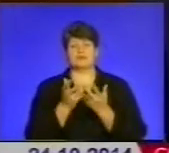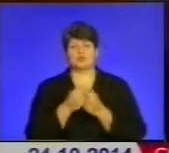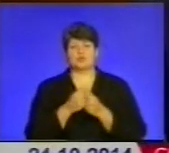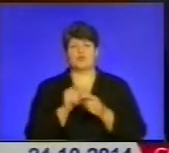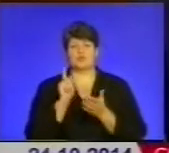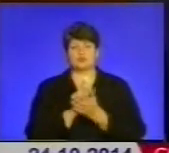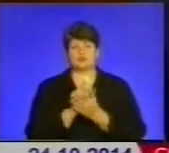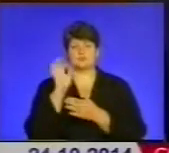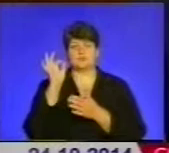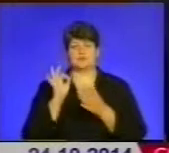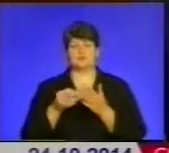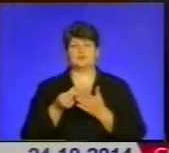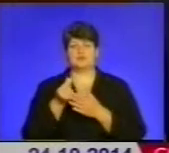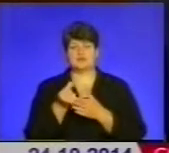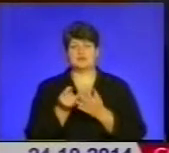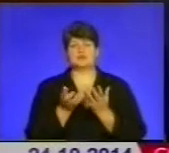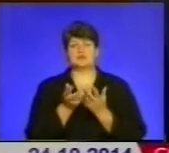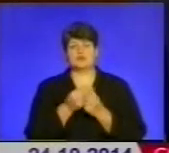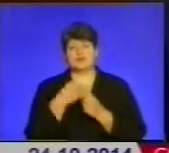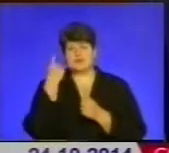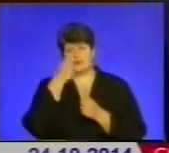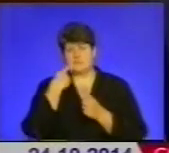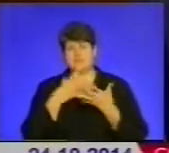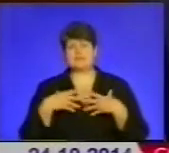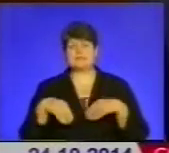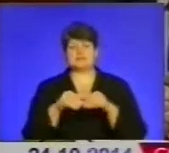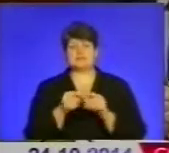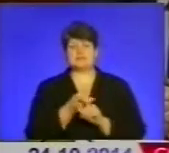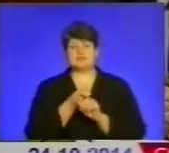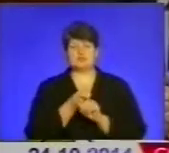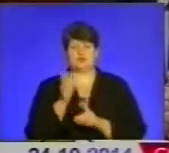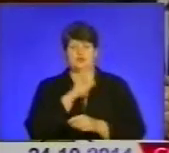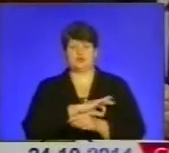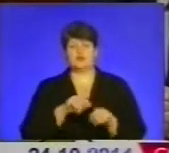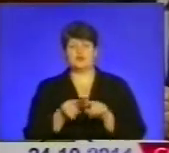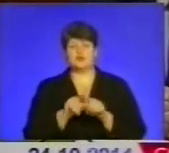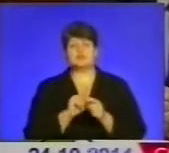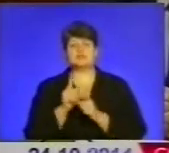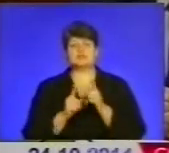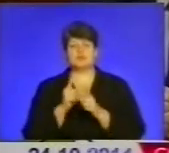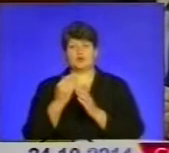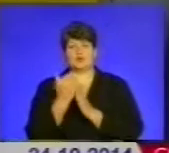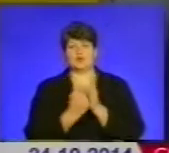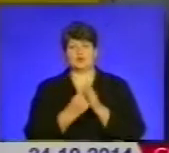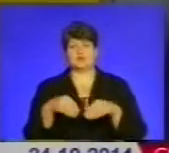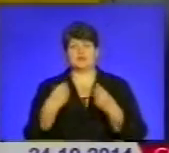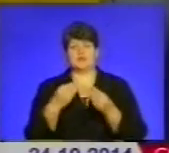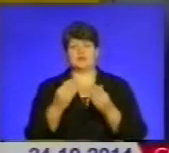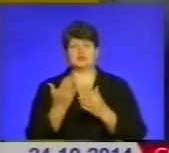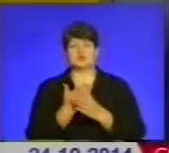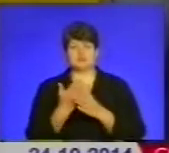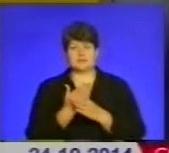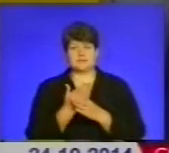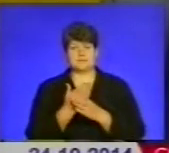платежу, який розраховується індивідуально для сім'ї в залежності від доходів. Також змінено порядок призначення субсидій. Субсидії